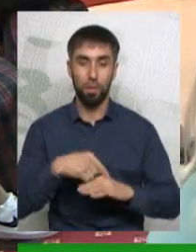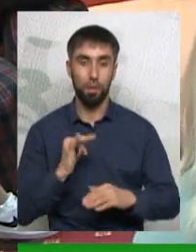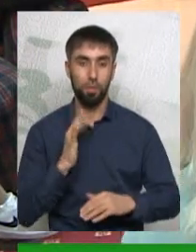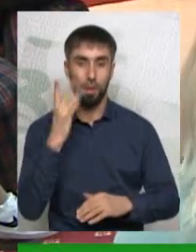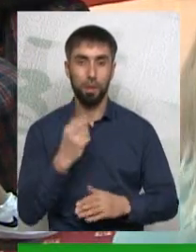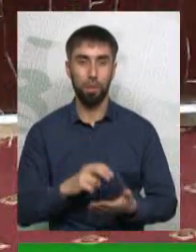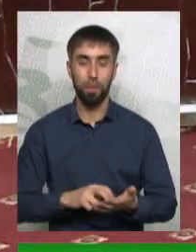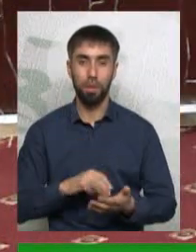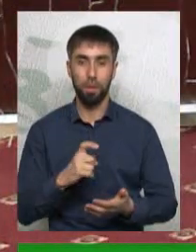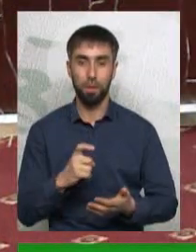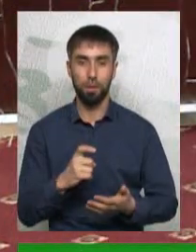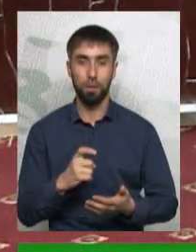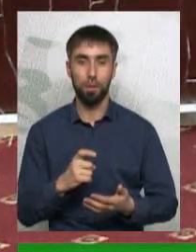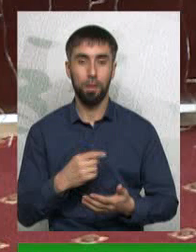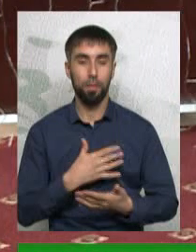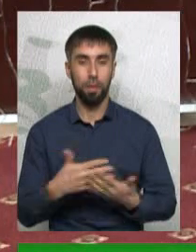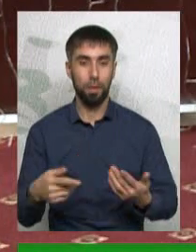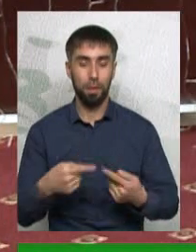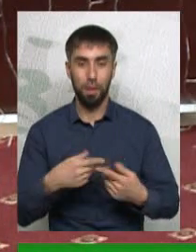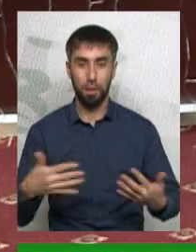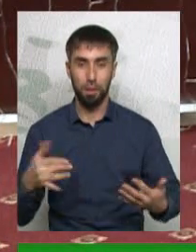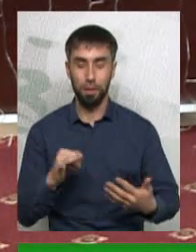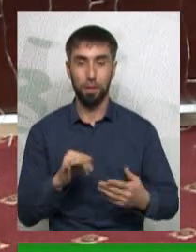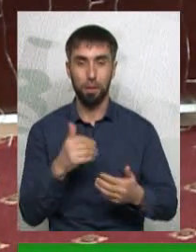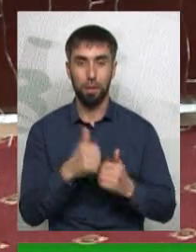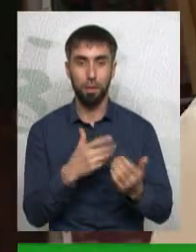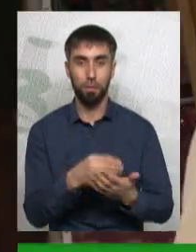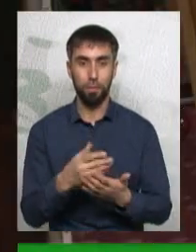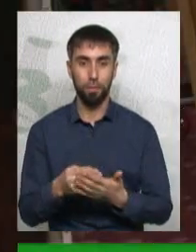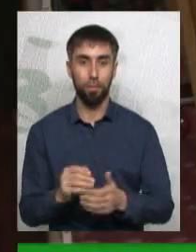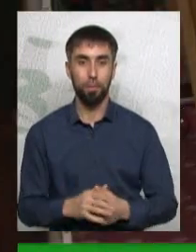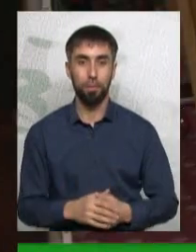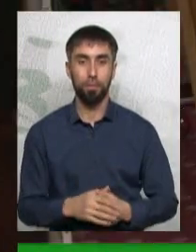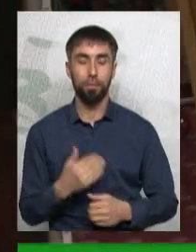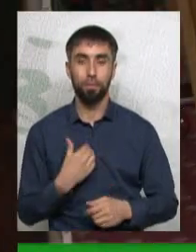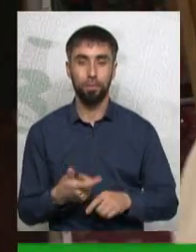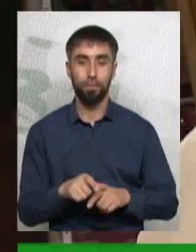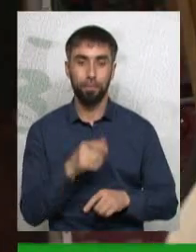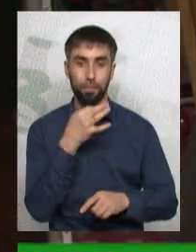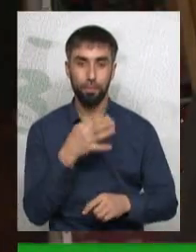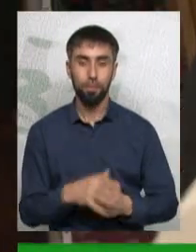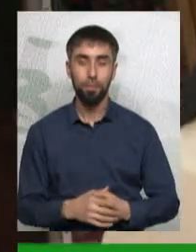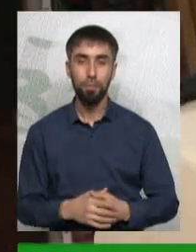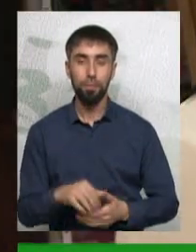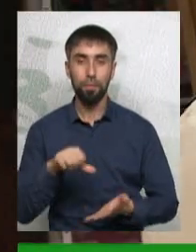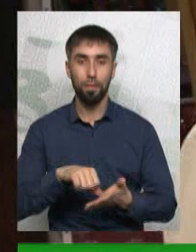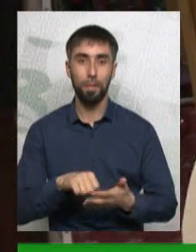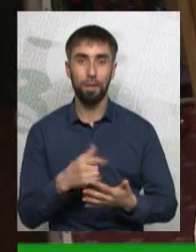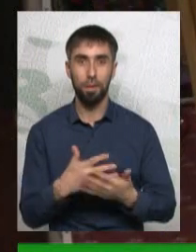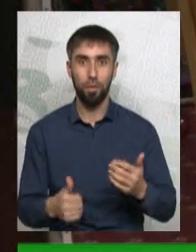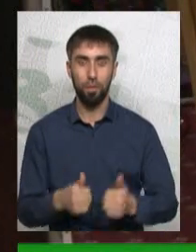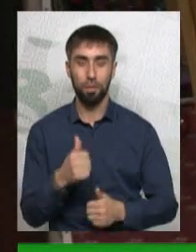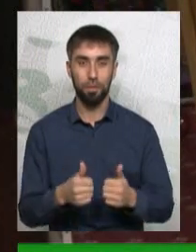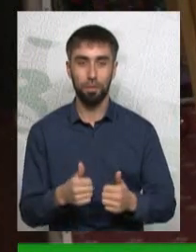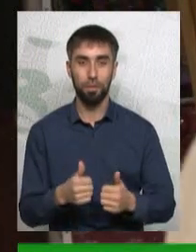мысли и не бояться их. Все мы разные, в этом особенность каждого из нас. Мне очень нравится, интересно. Мы поучаствовали в различных